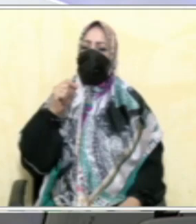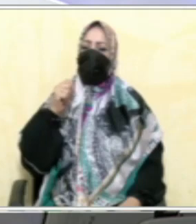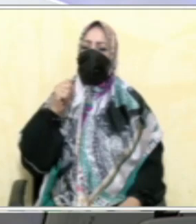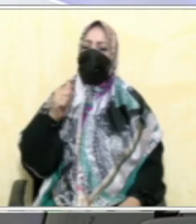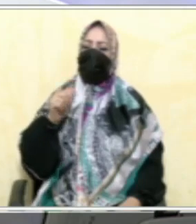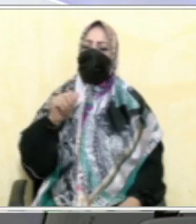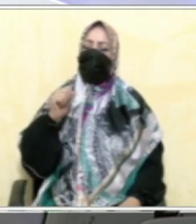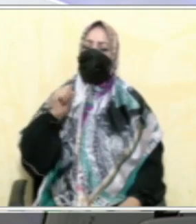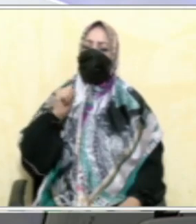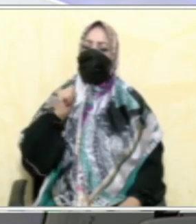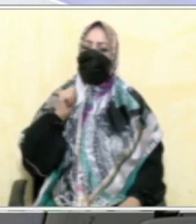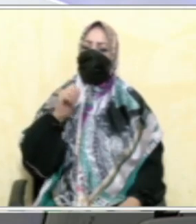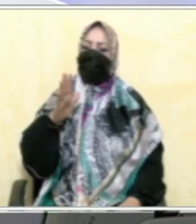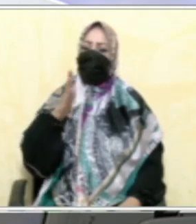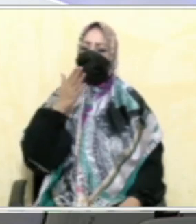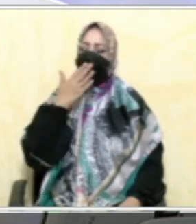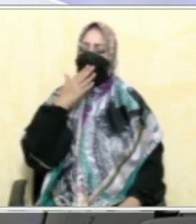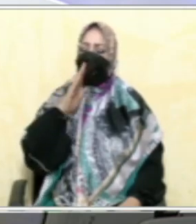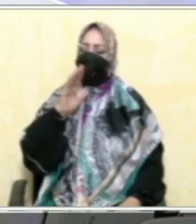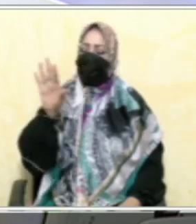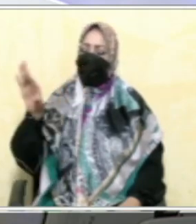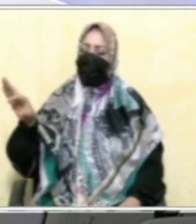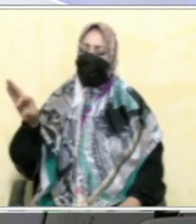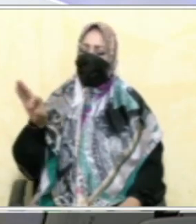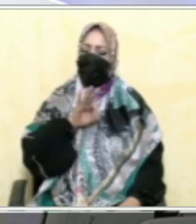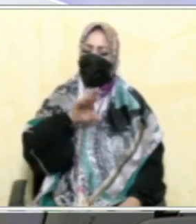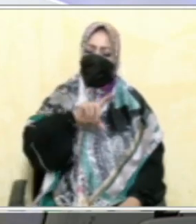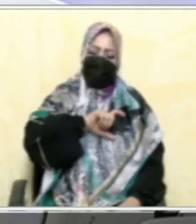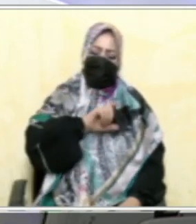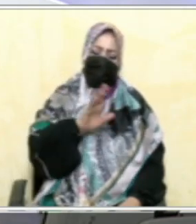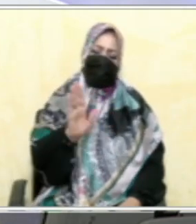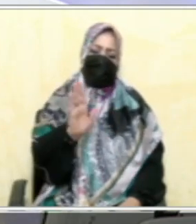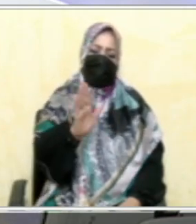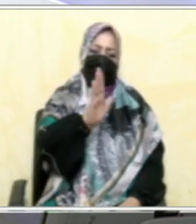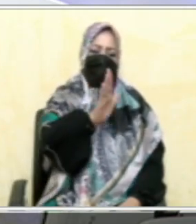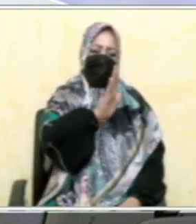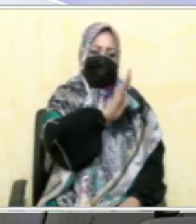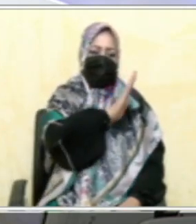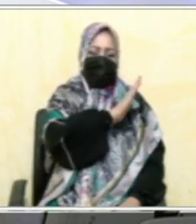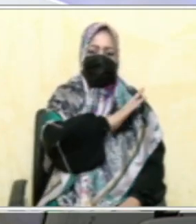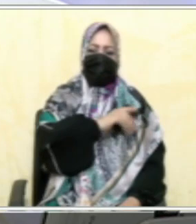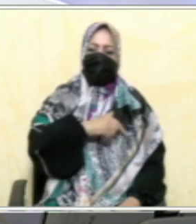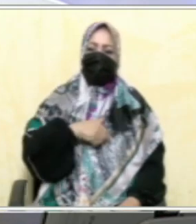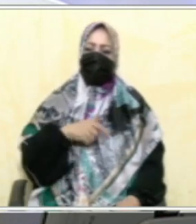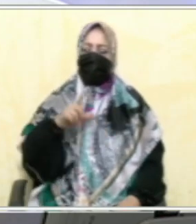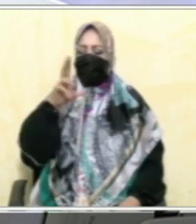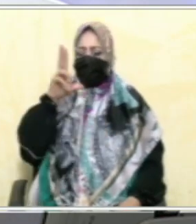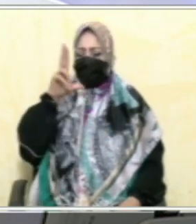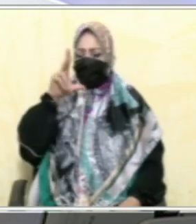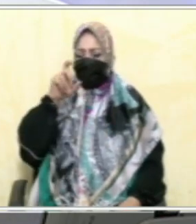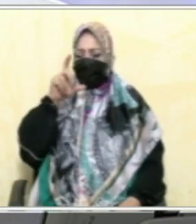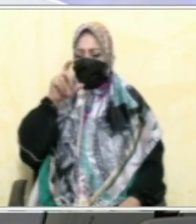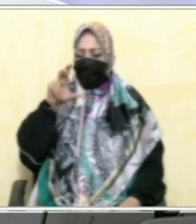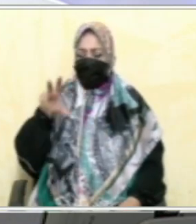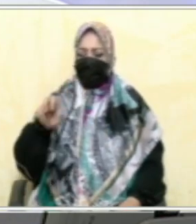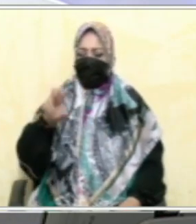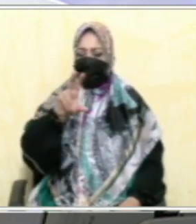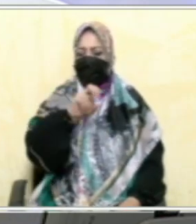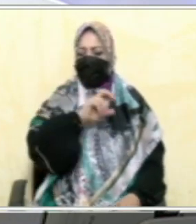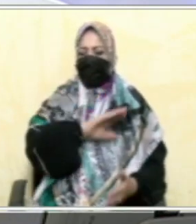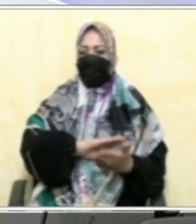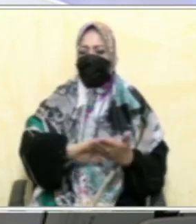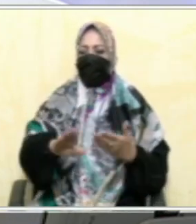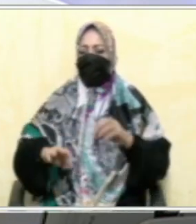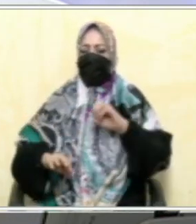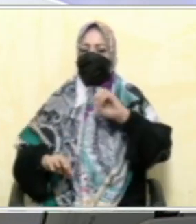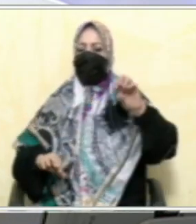وتصور قبل أن تسلم للجنة، ثم يغشش منها الطلاب، يأخذ الورقة هذه ويبدأ هيا منه ما عرفش السؤال الأول كذا